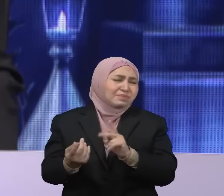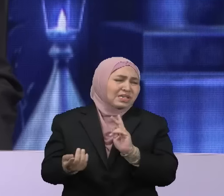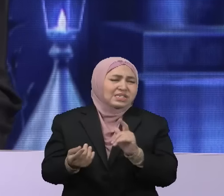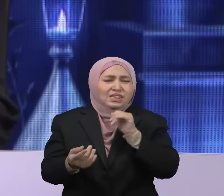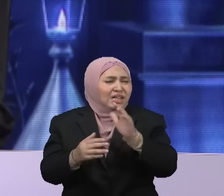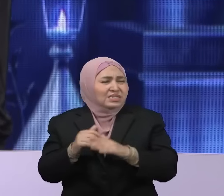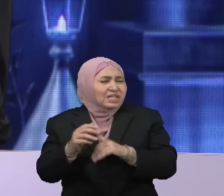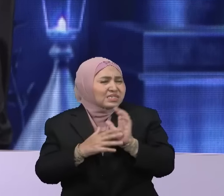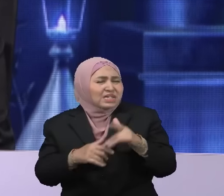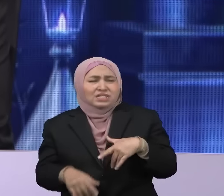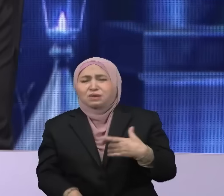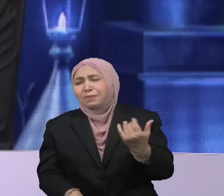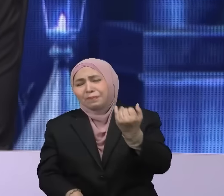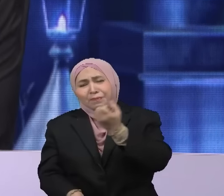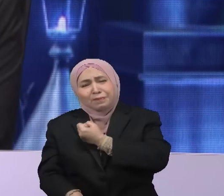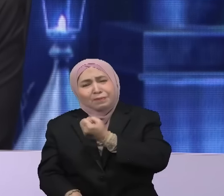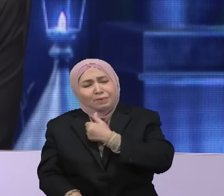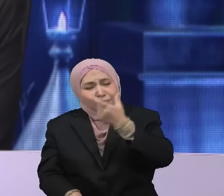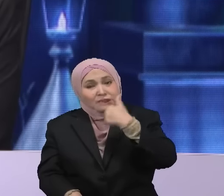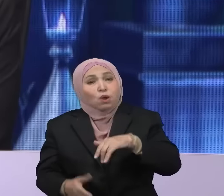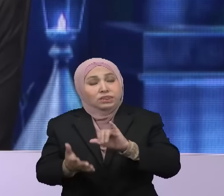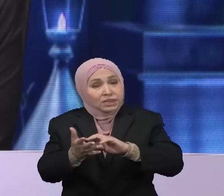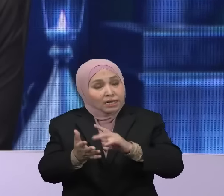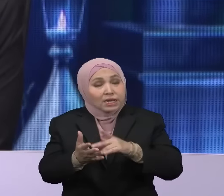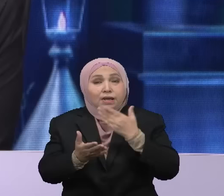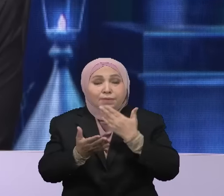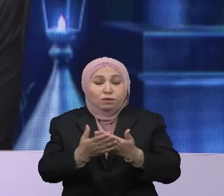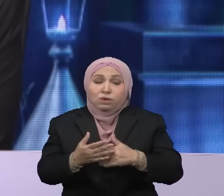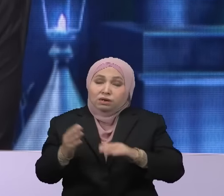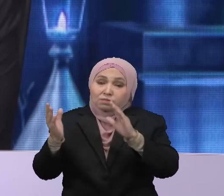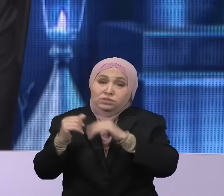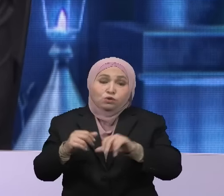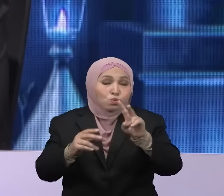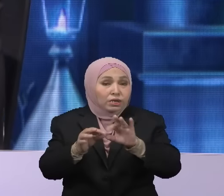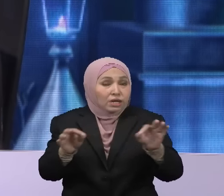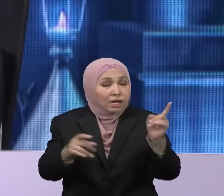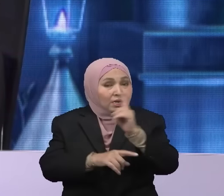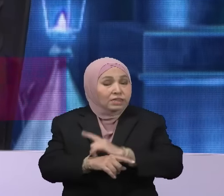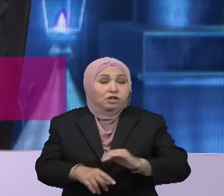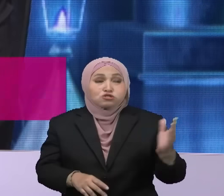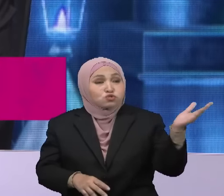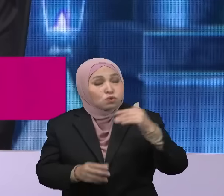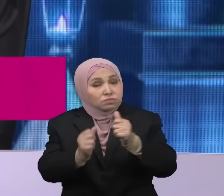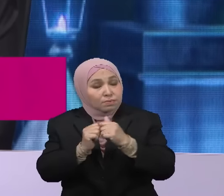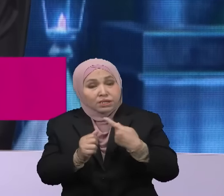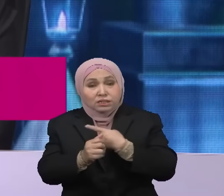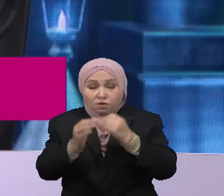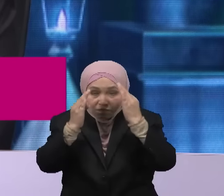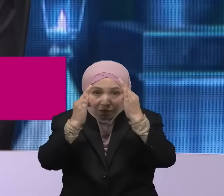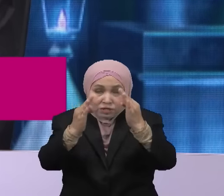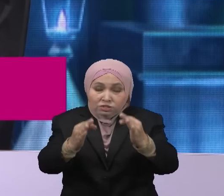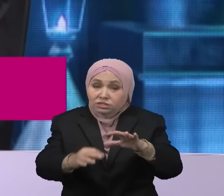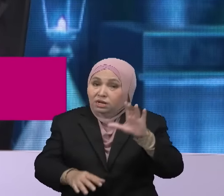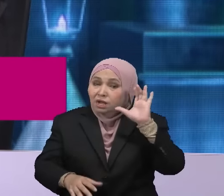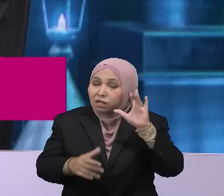tak puas, rasa susah hati, itu petanda yang baik. Mudah-mudahan insyaAllah. Dua ayat hari ni, jom sama-sama kita fokus. Kita dengar